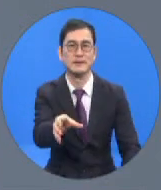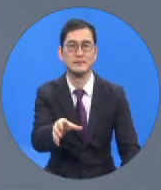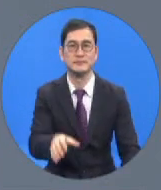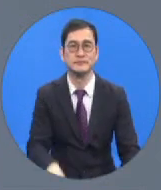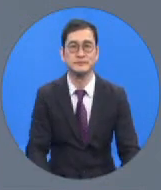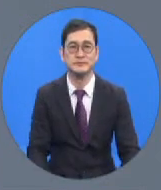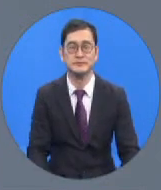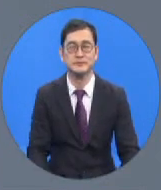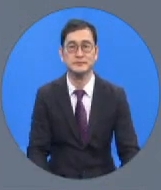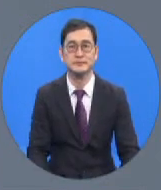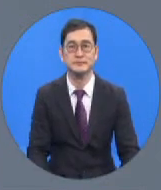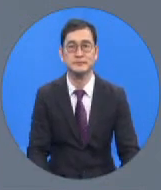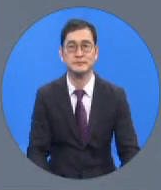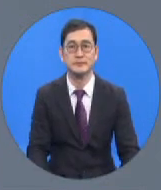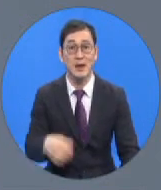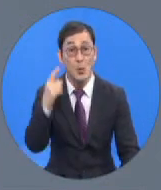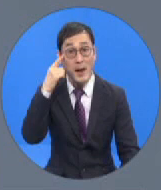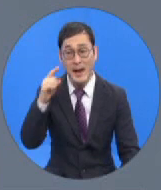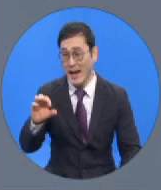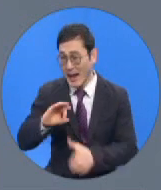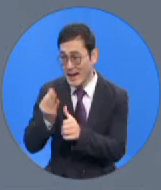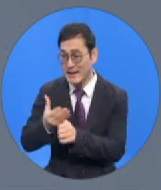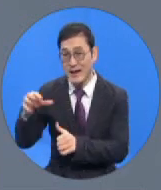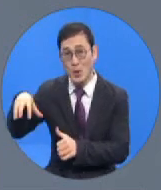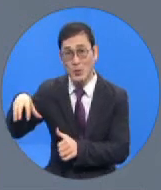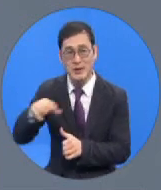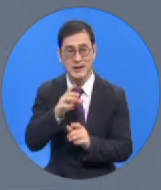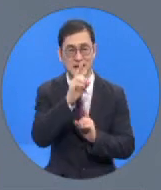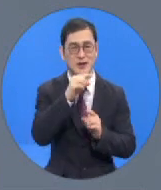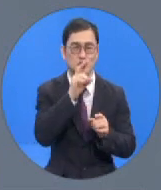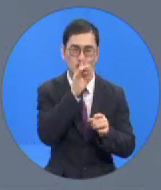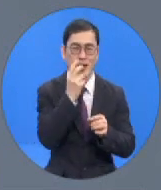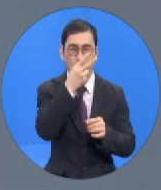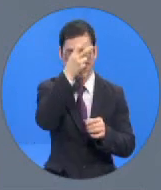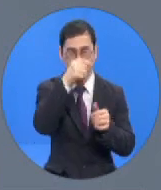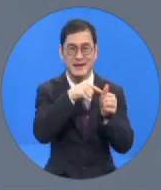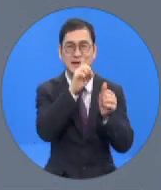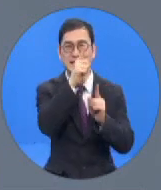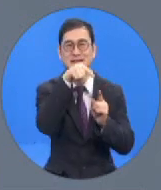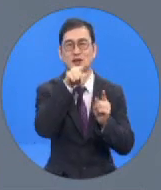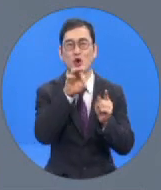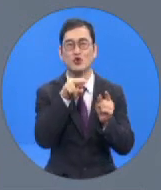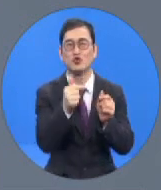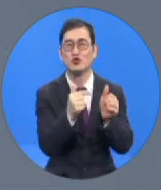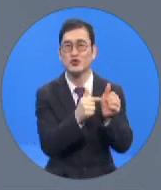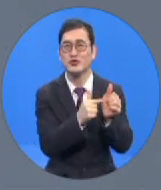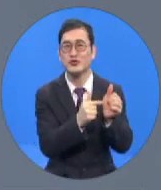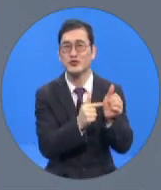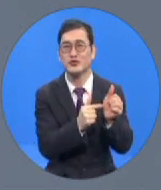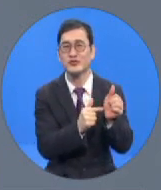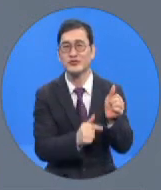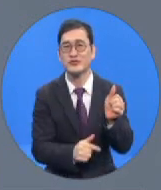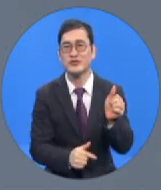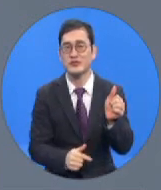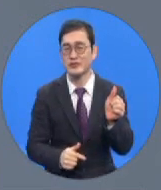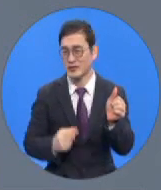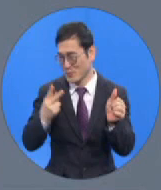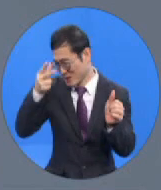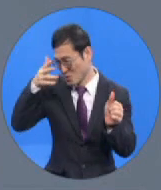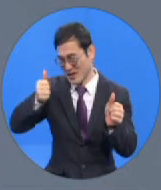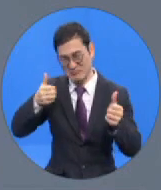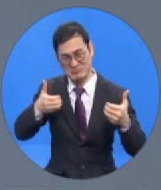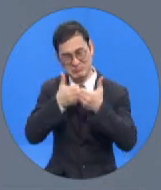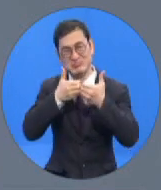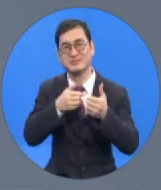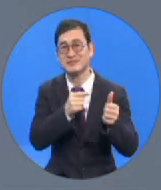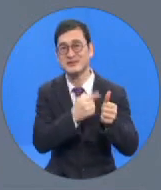많은 언론은 안양지청에는 이성윤 중앙지검장 라인이 지금 있다. 이성윤